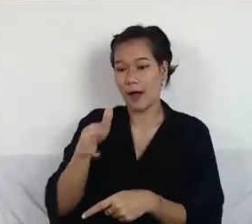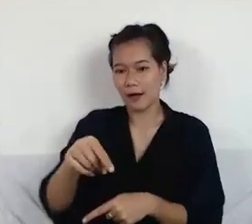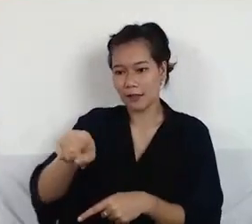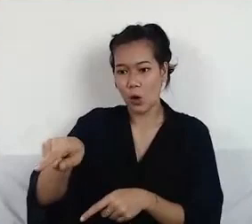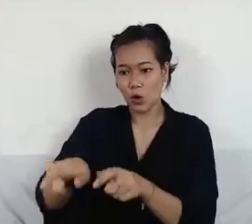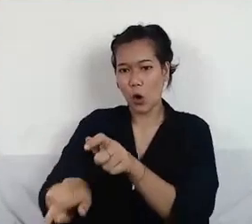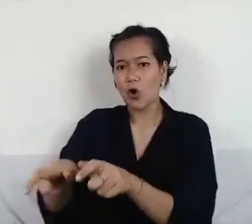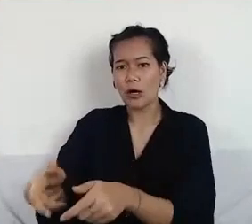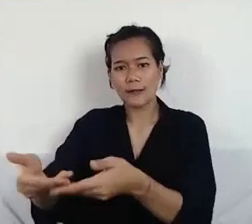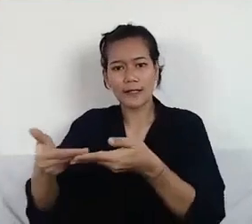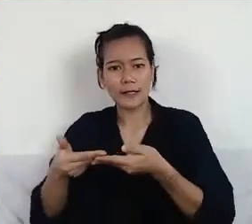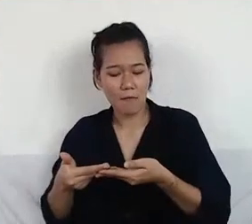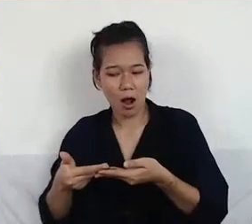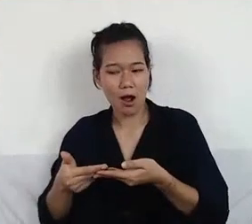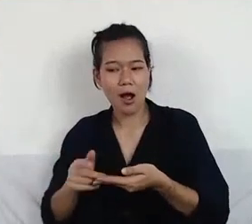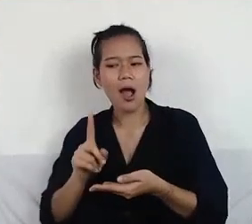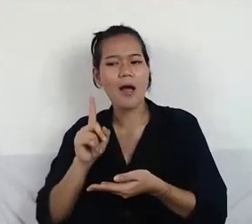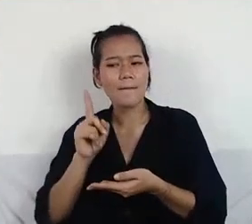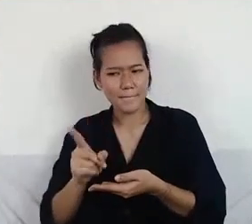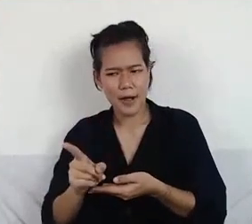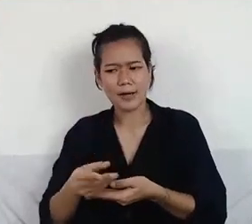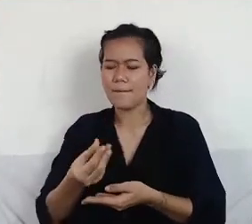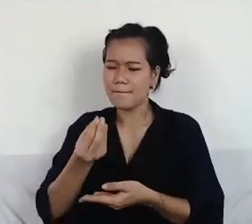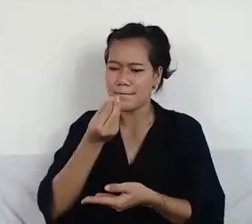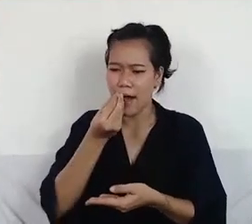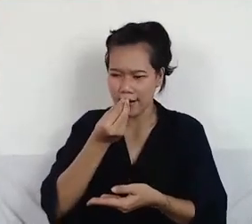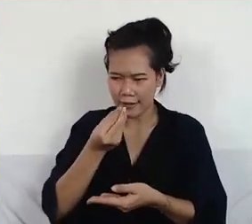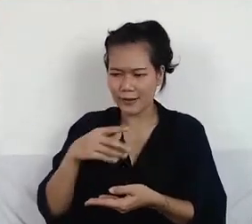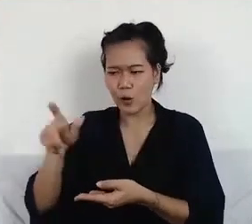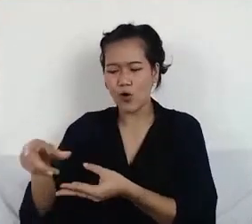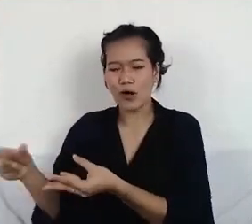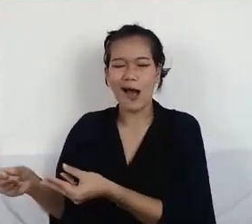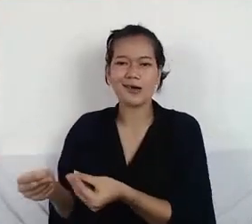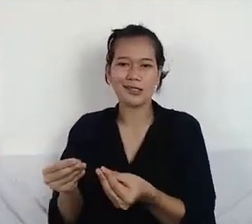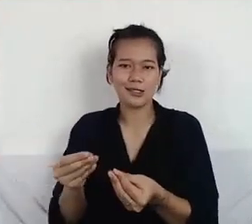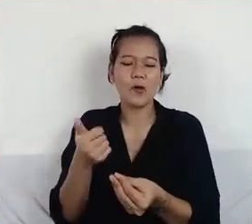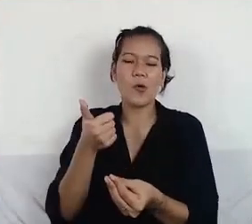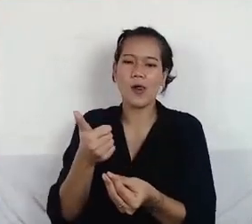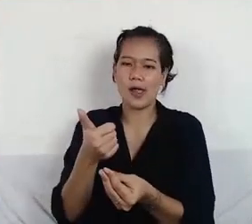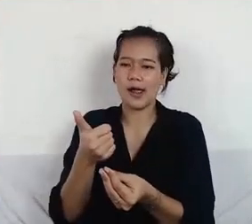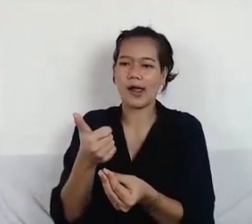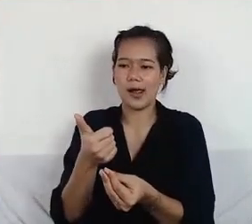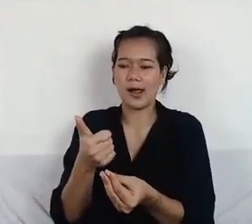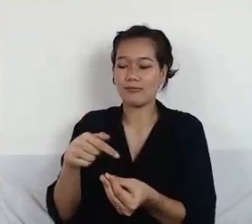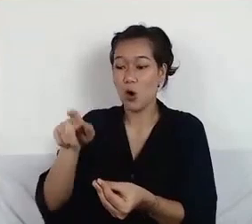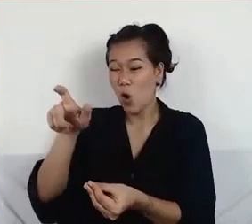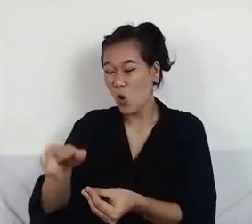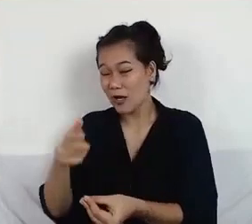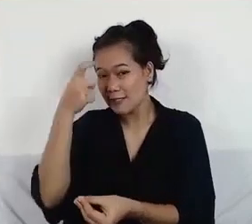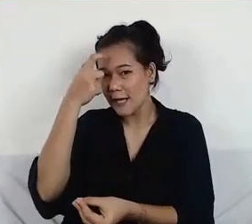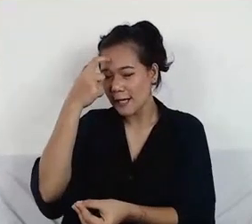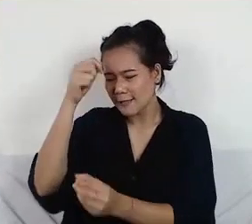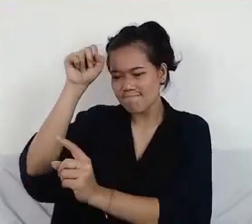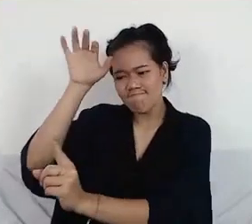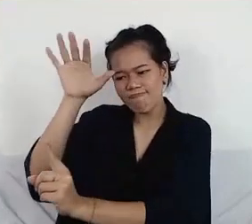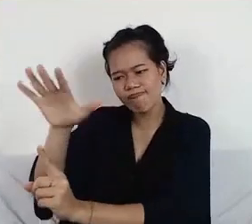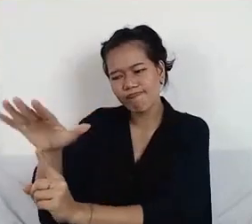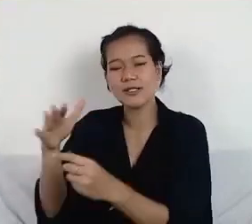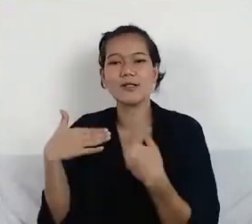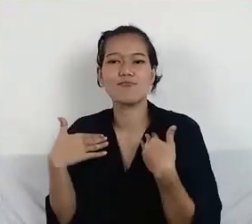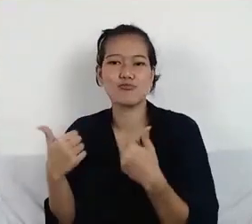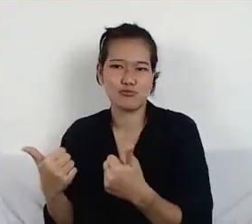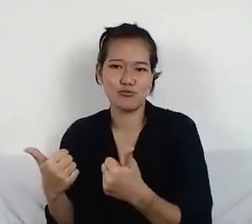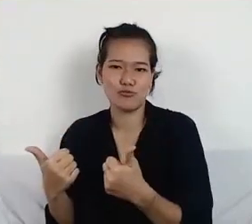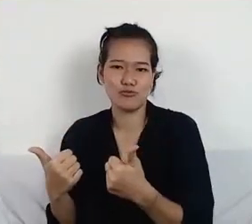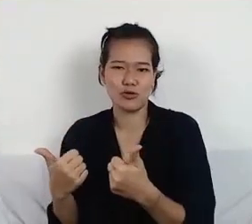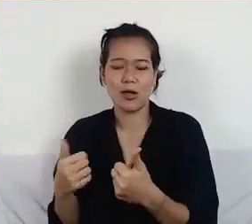di situ, makanlah apa yang dihidangkan kepadamu. Dan sembuhkanlah orang-orang sakit yang ada di situ,